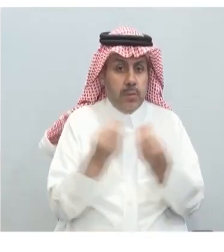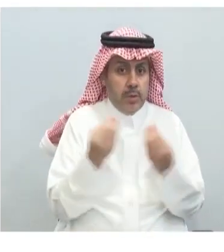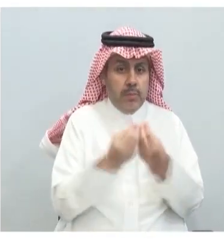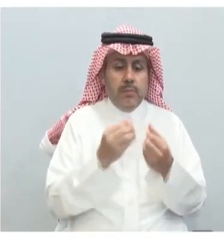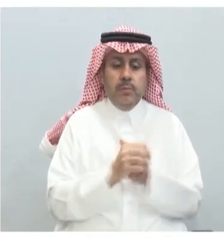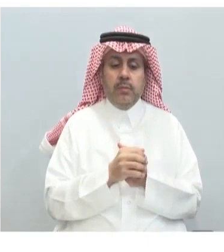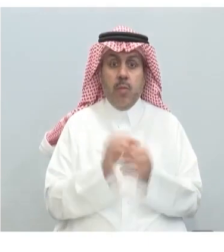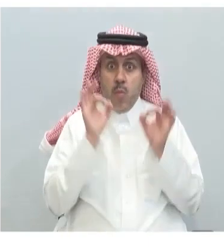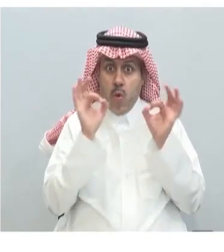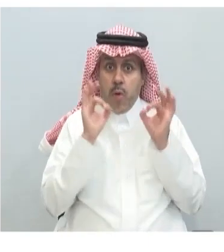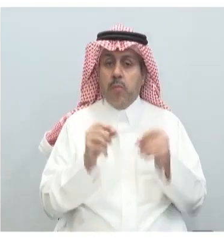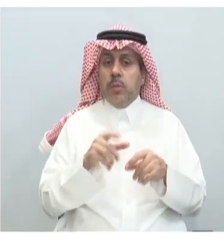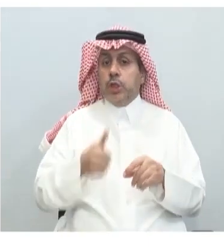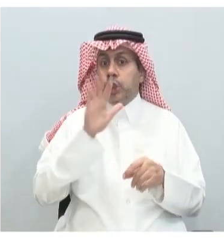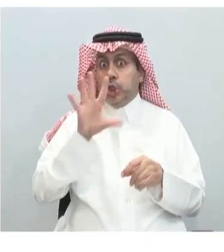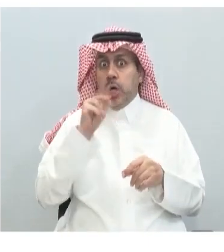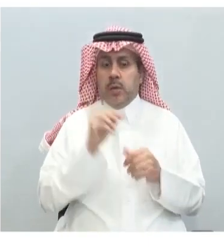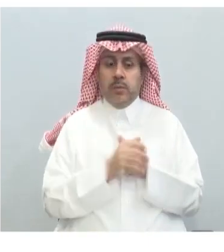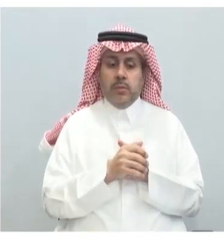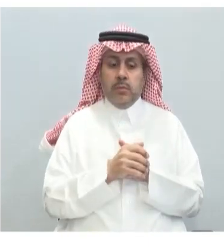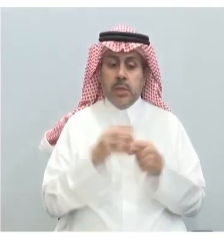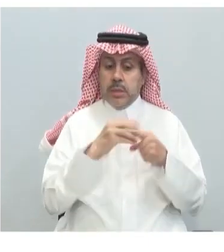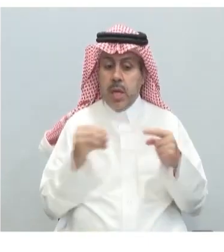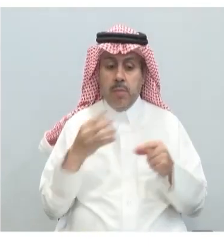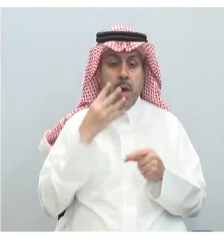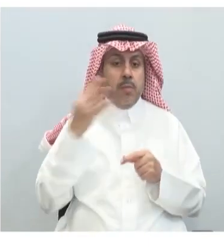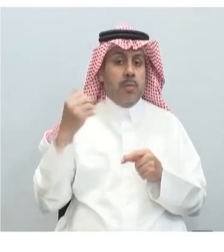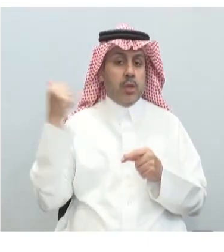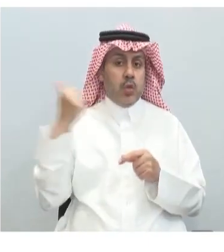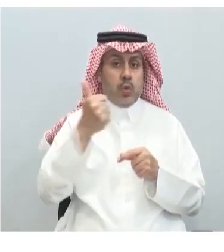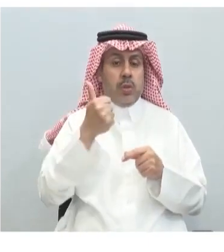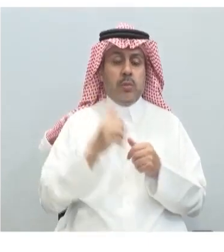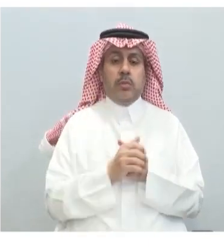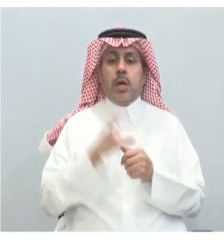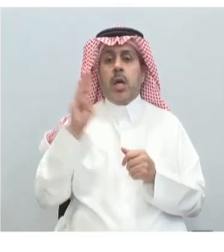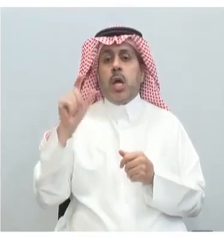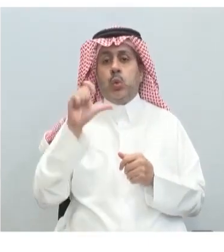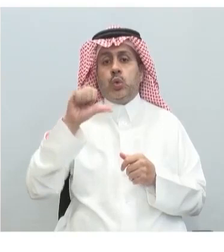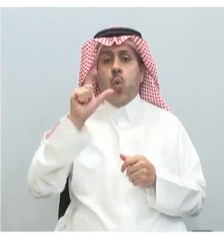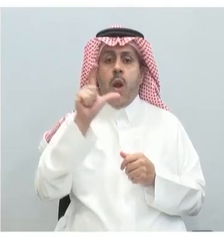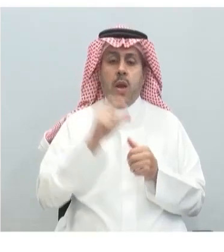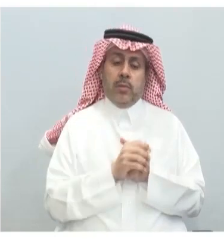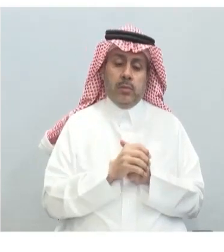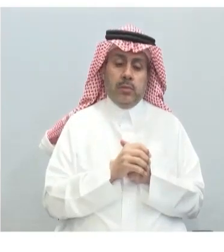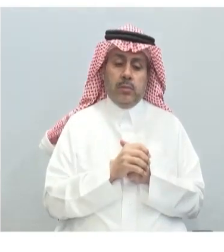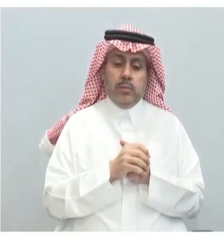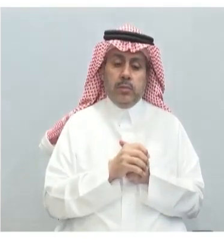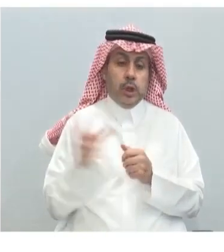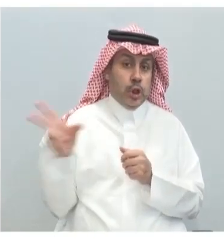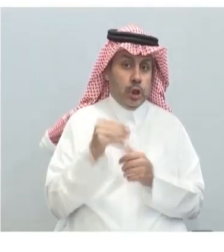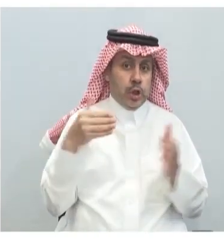للاشارات سيعطيني في النهايه سالب 466 كيلو جول وهذه هي النتيجه